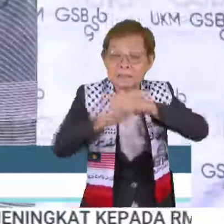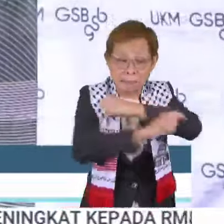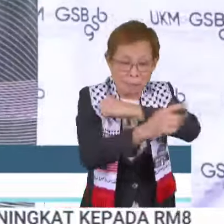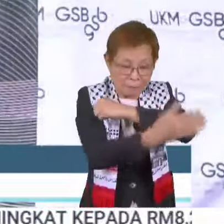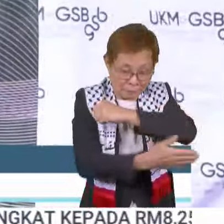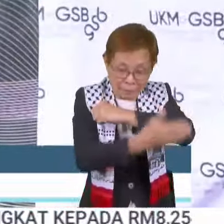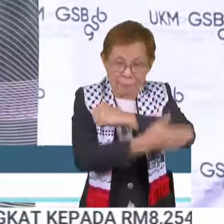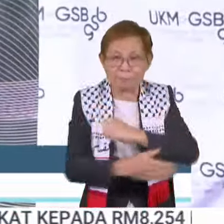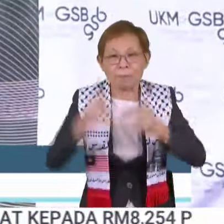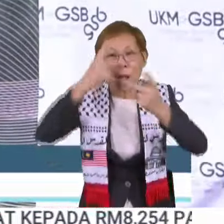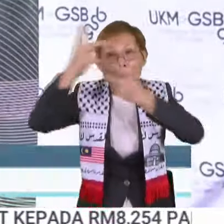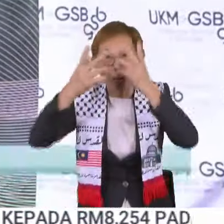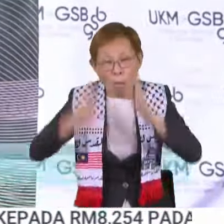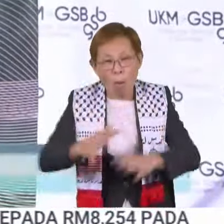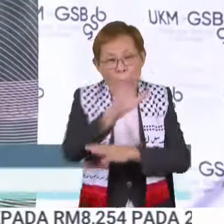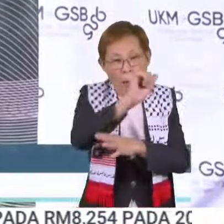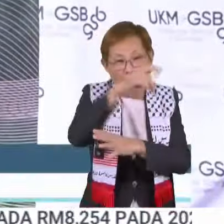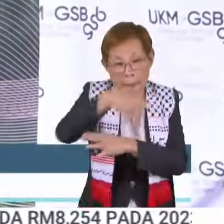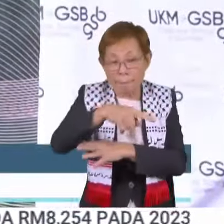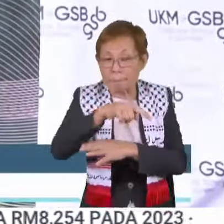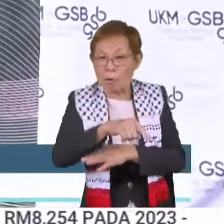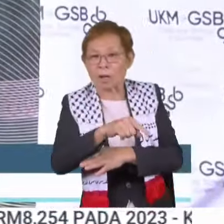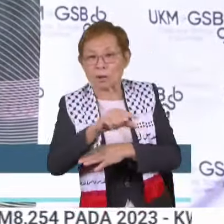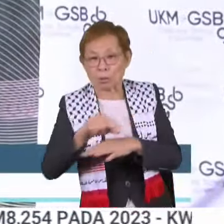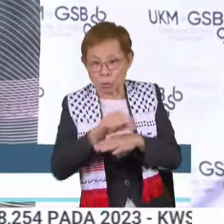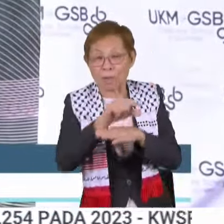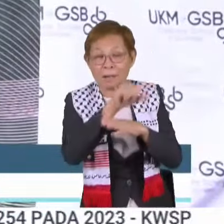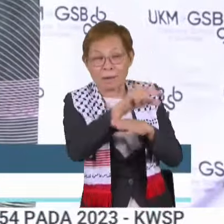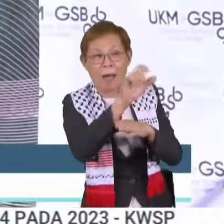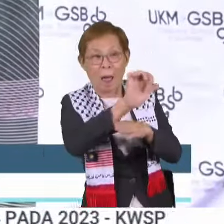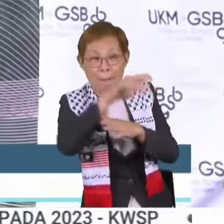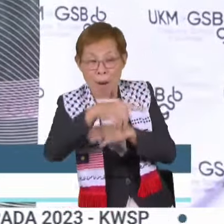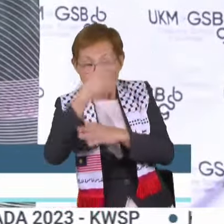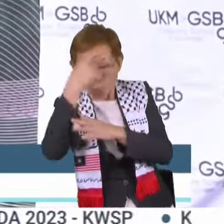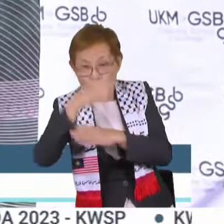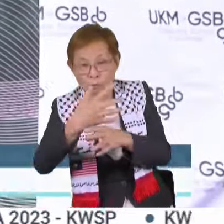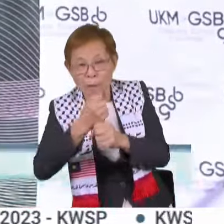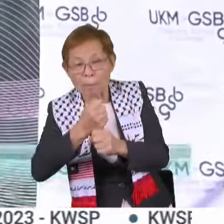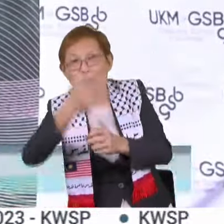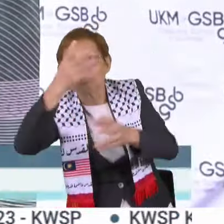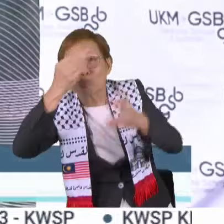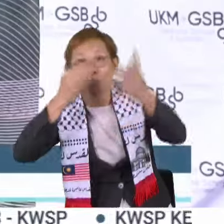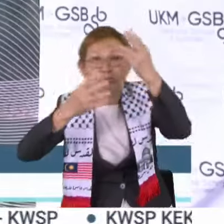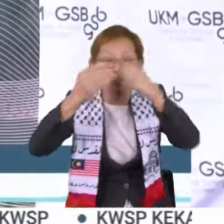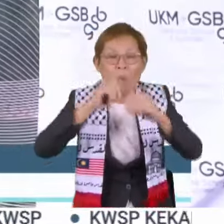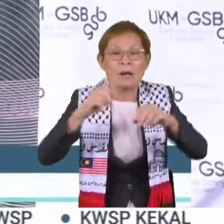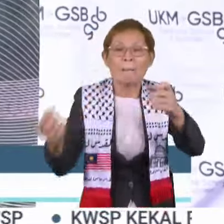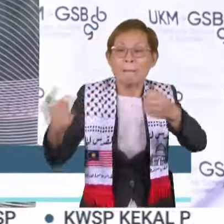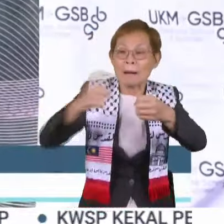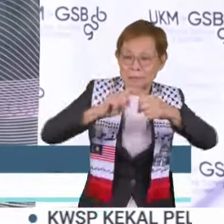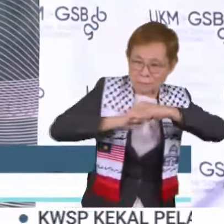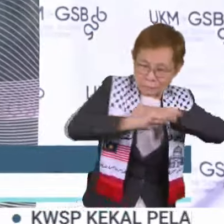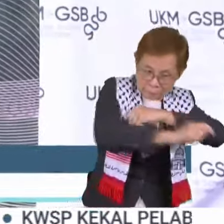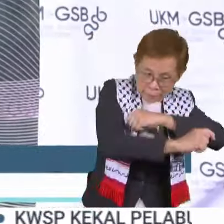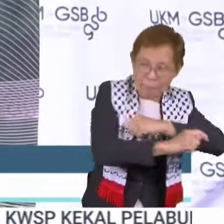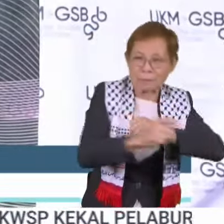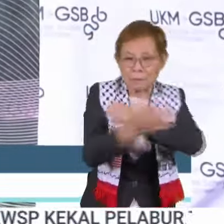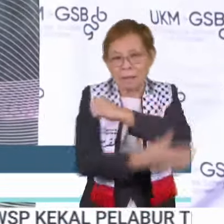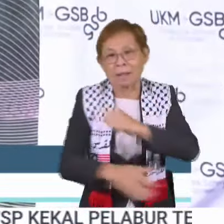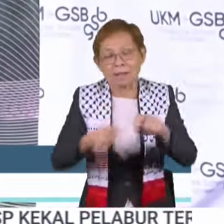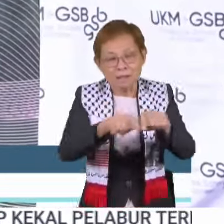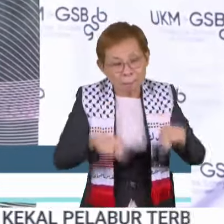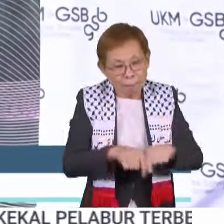pelancong boleh menggunakan aplikasi ini boleh mengun untuk mendapatkan info-info berkaitan Taman negara seperti